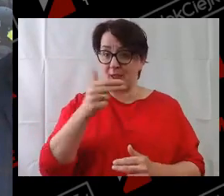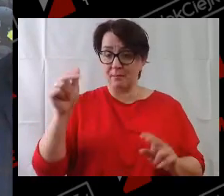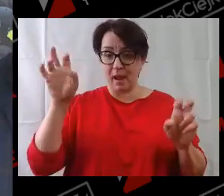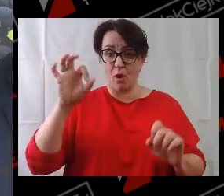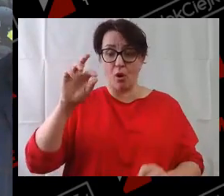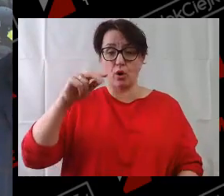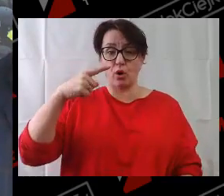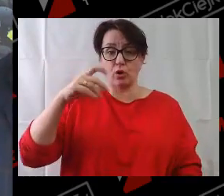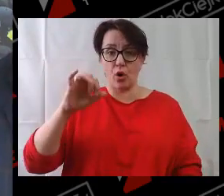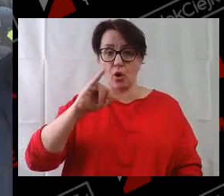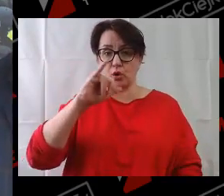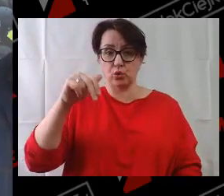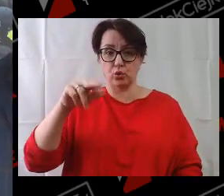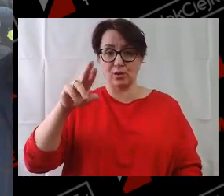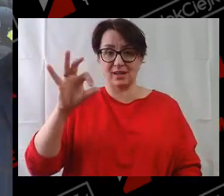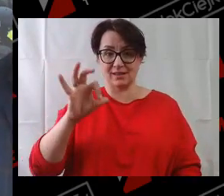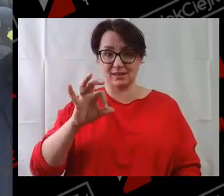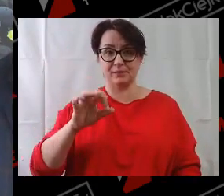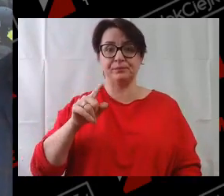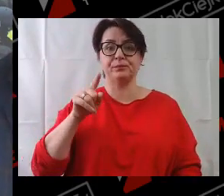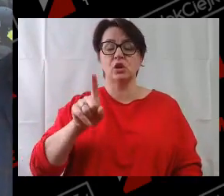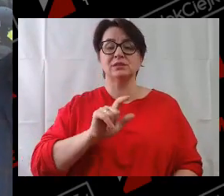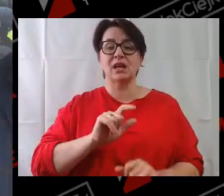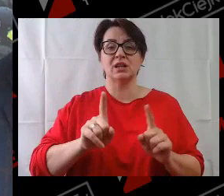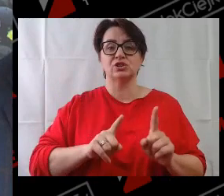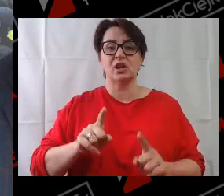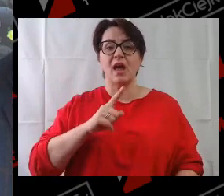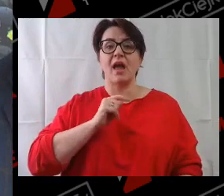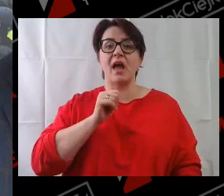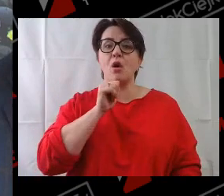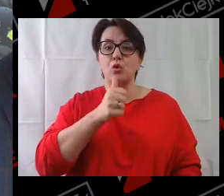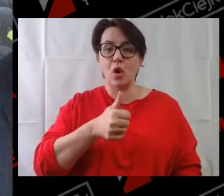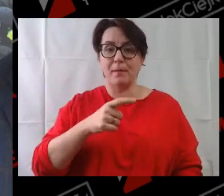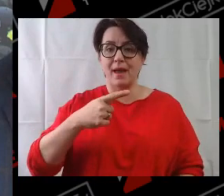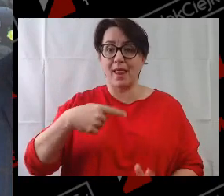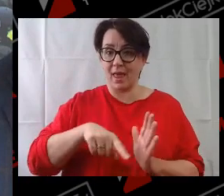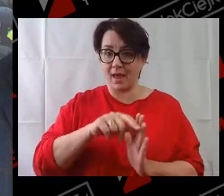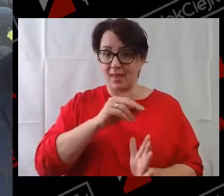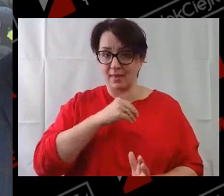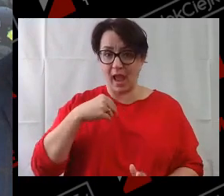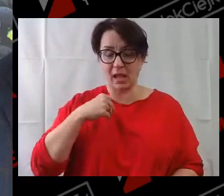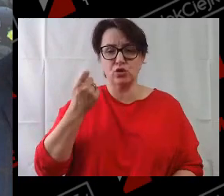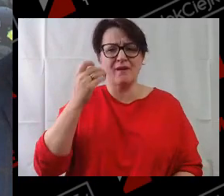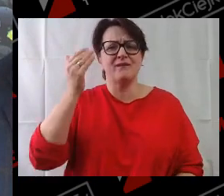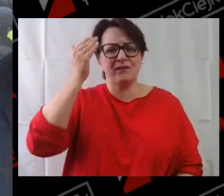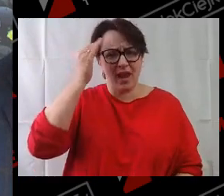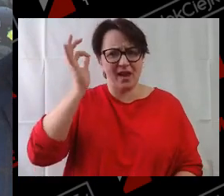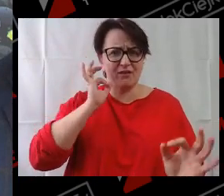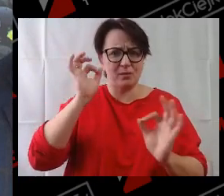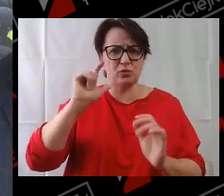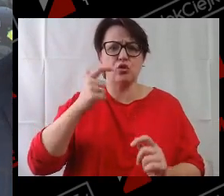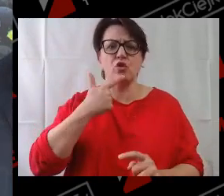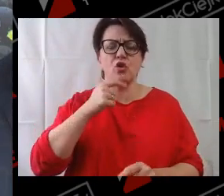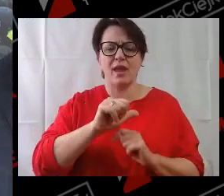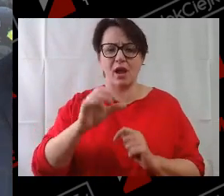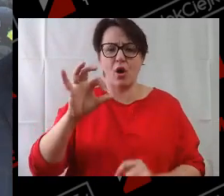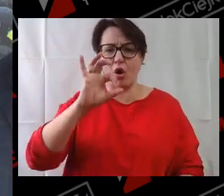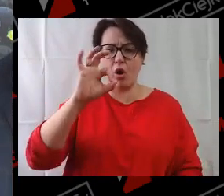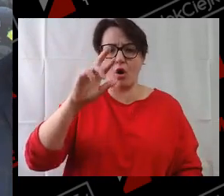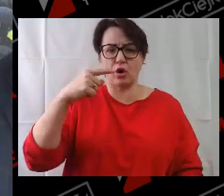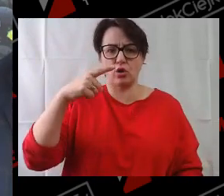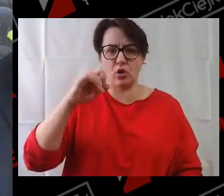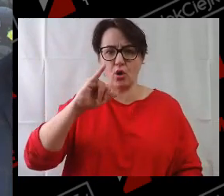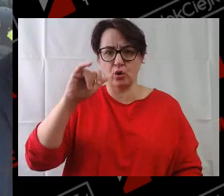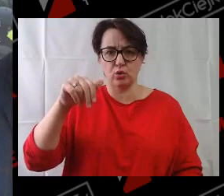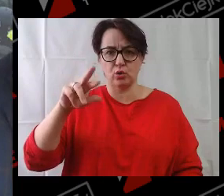będziesz różnorodność w Poznaniu modlitwy niespokojny spodoba artystyczna teraz my